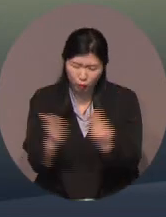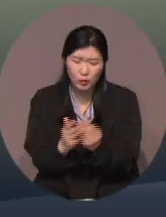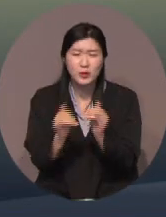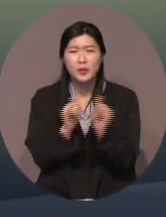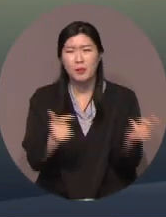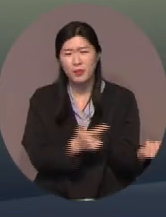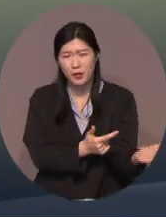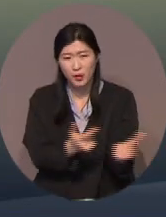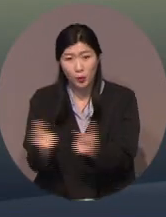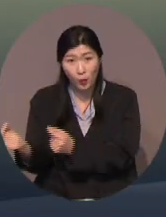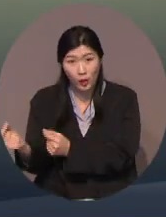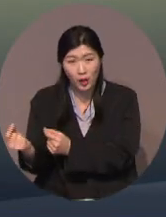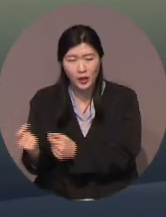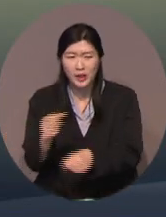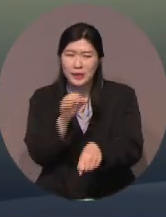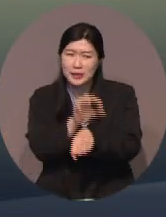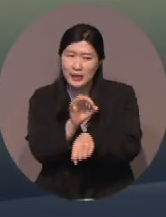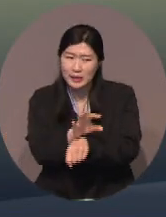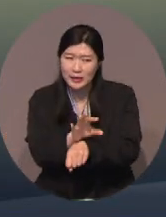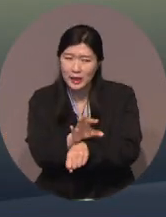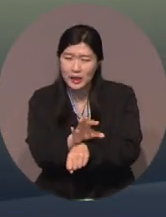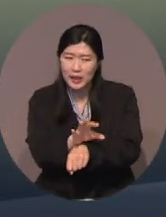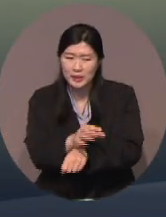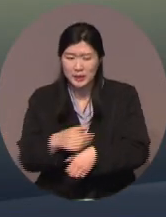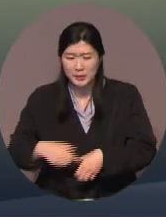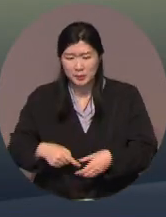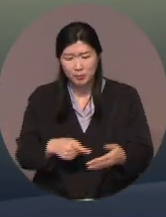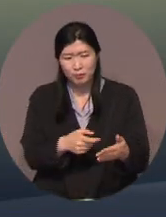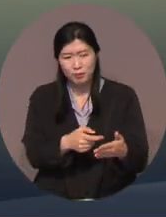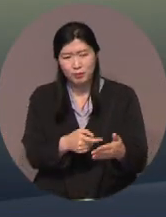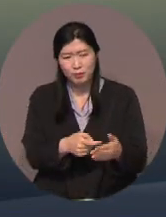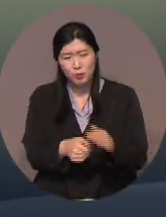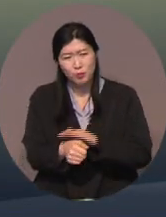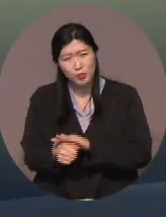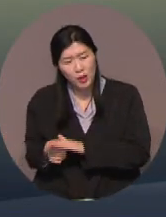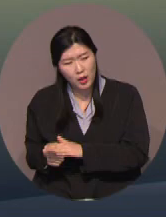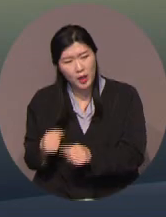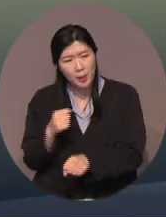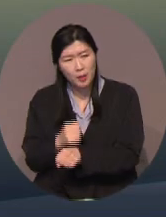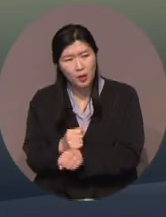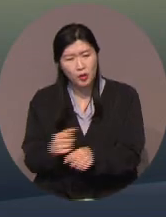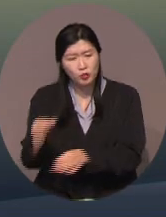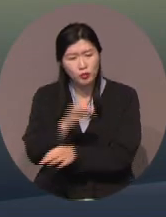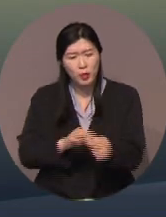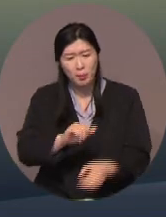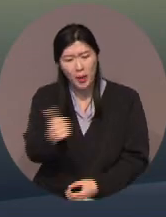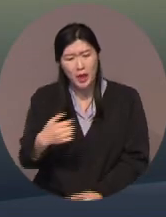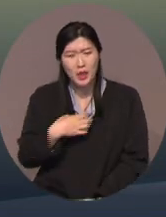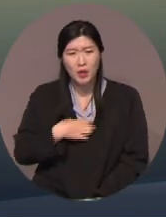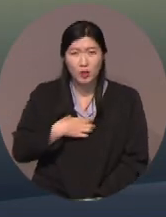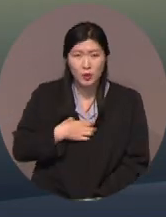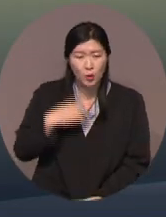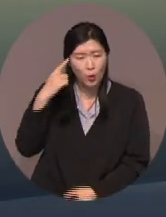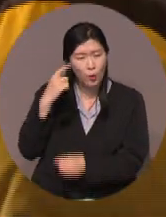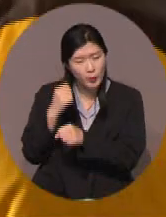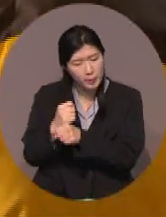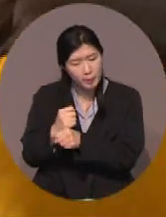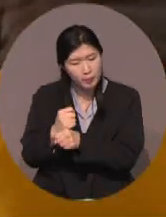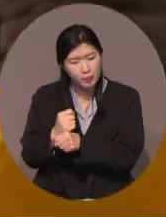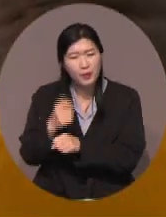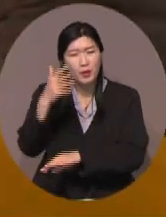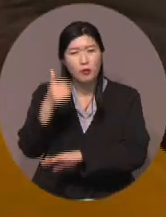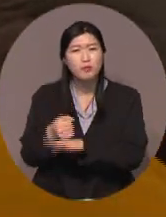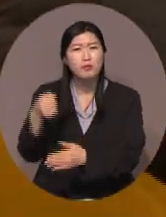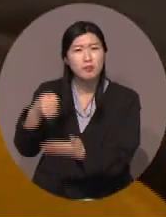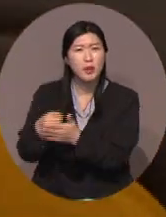부담으로 소비심리를 위축해 지역경제 침체로 이어질 수 있어 이번 천안용 재정지원 정책을 마련하게 되었습니다 부여와